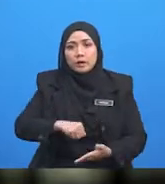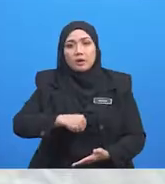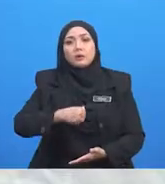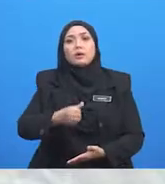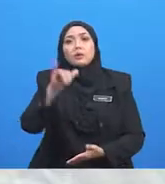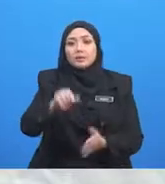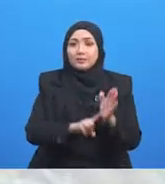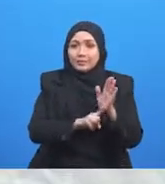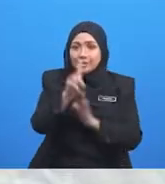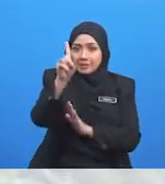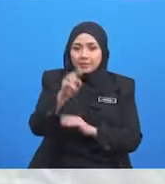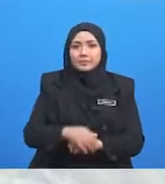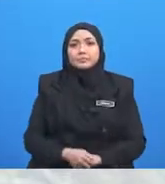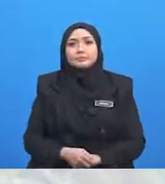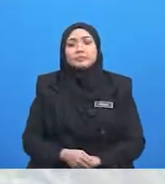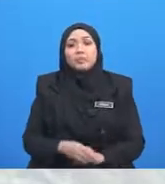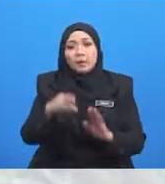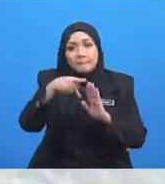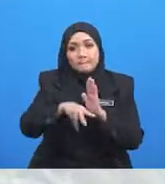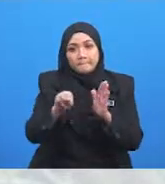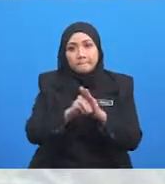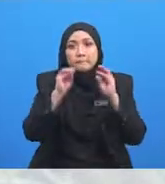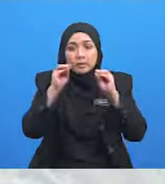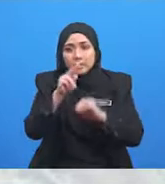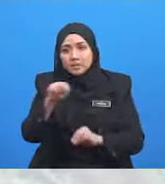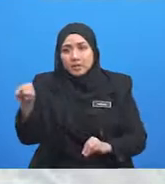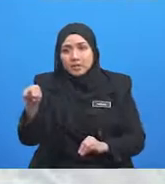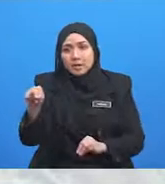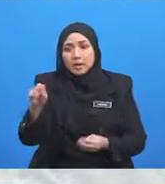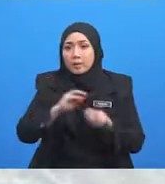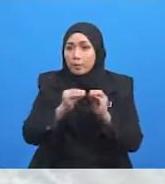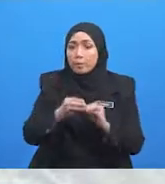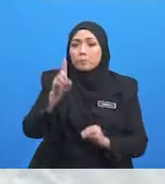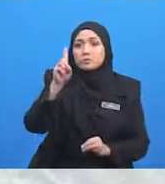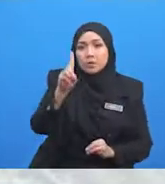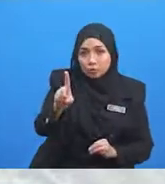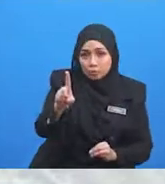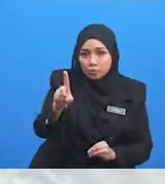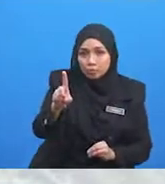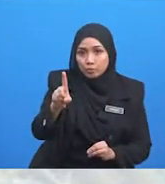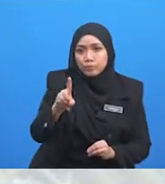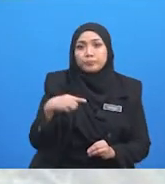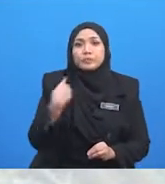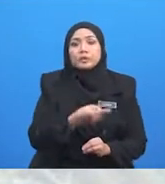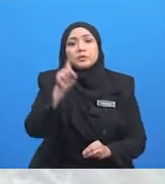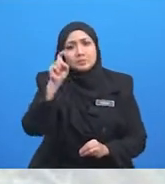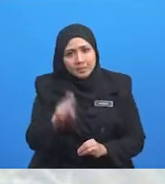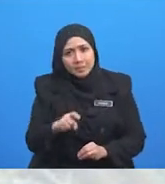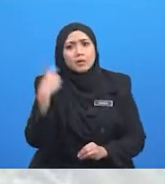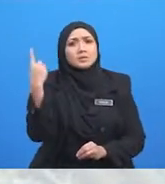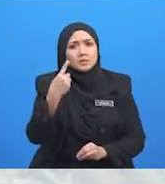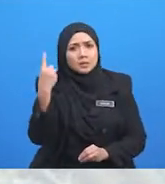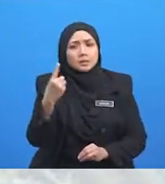tinggi. Baiklah, pengajaran yang pertama daripada sajak ini ialah kita mesti